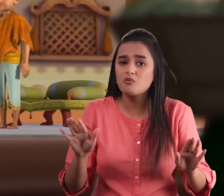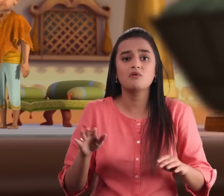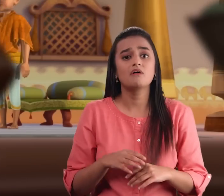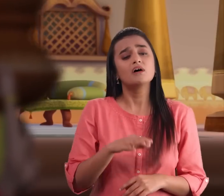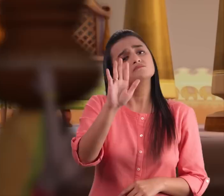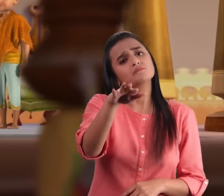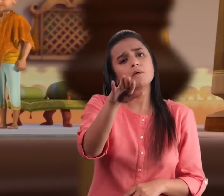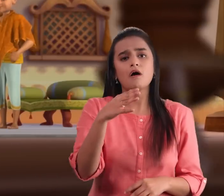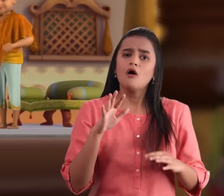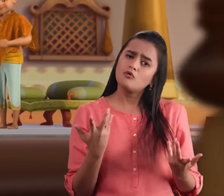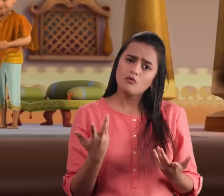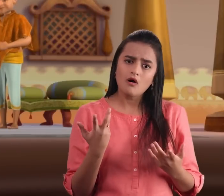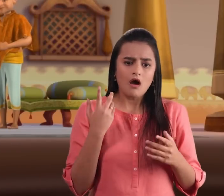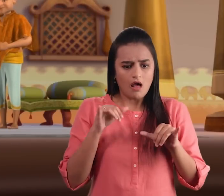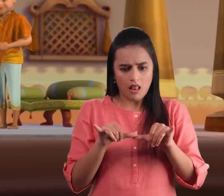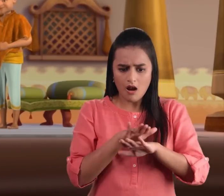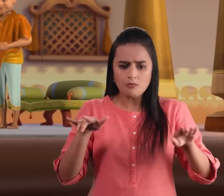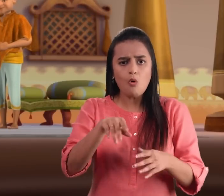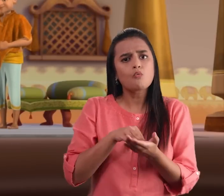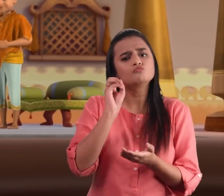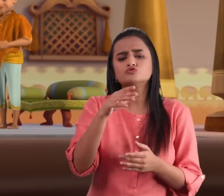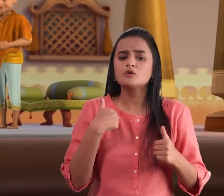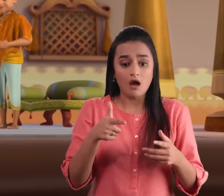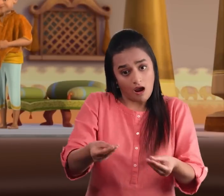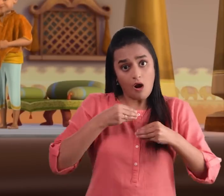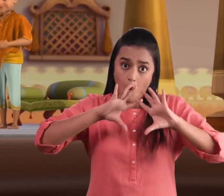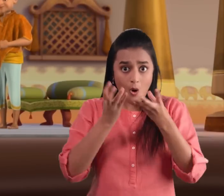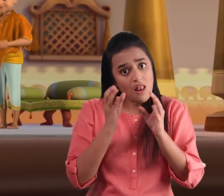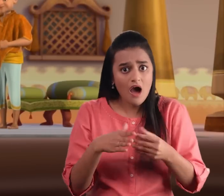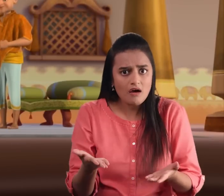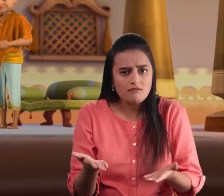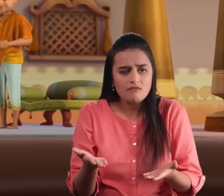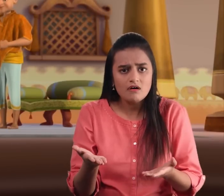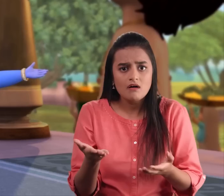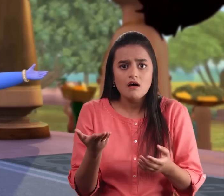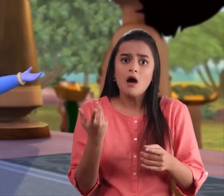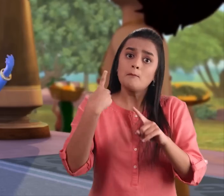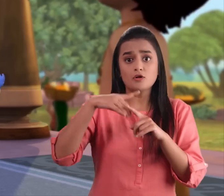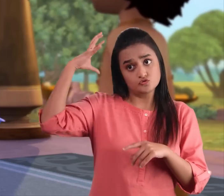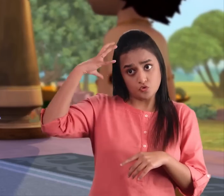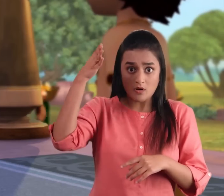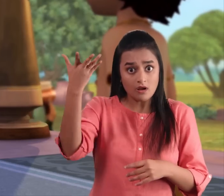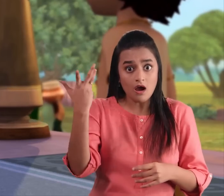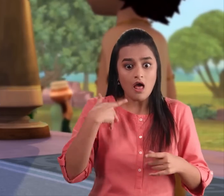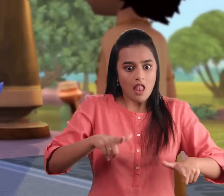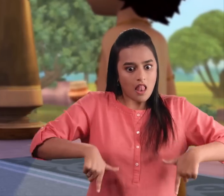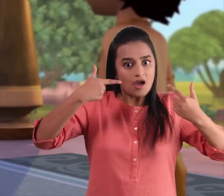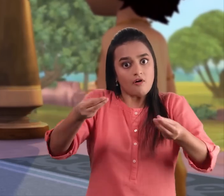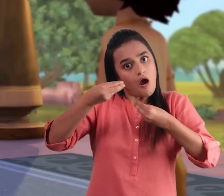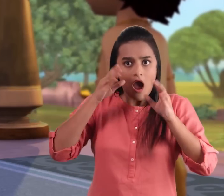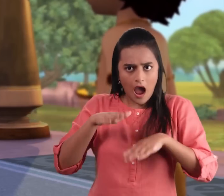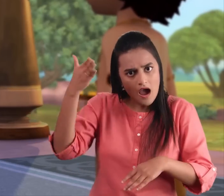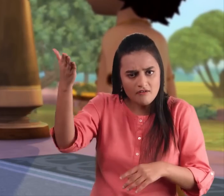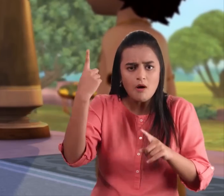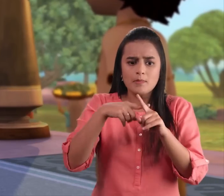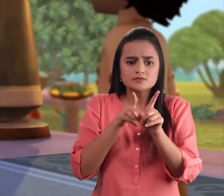चाहिए। बाबा, फिर हम धरती की पूजा क्यों नहीं करते जो हमें सब कुछ देती है, और सूर्य की जिससे जीवन